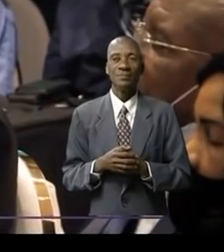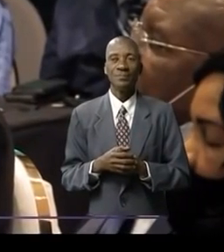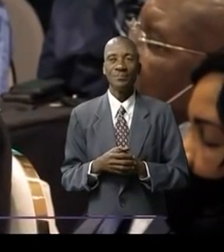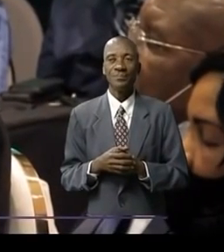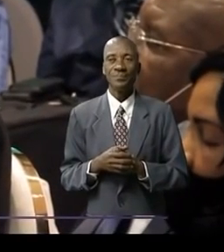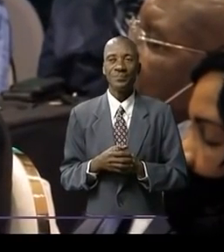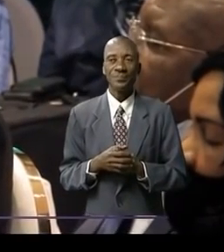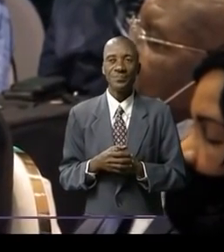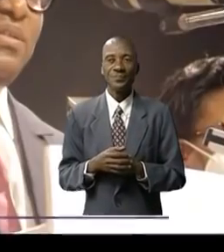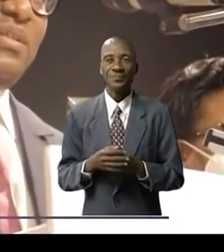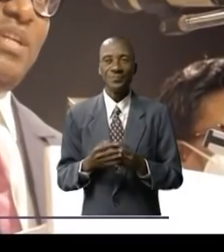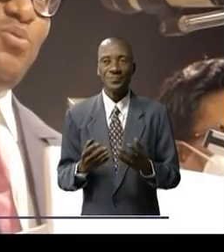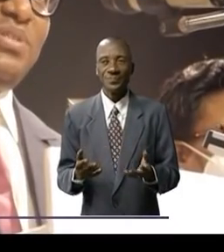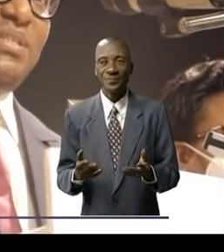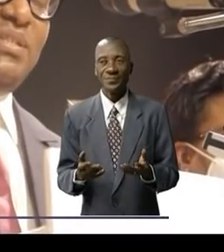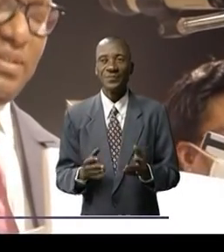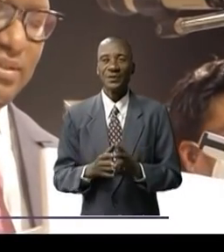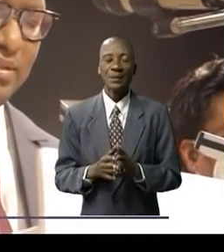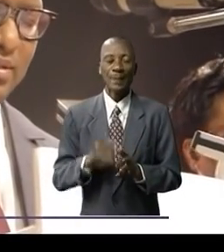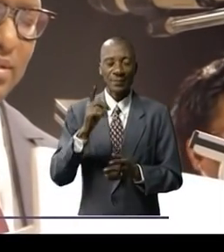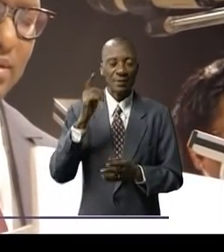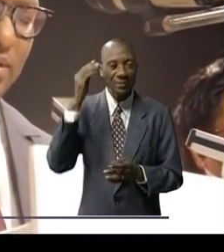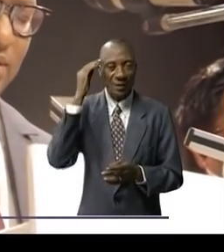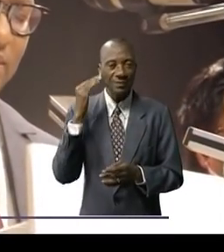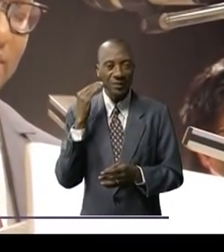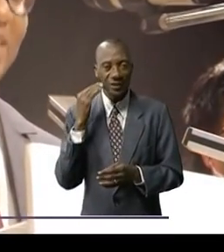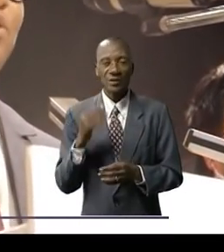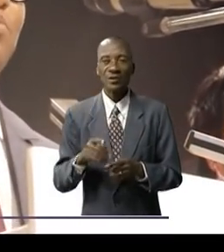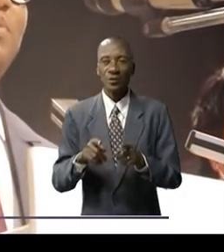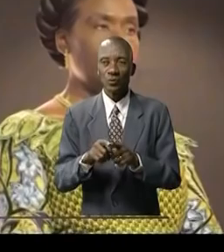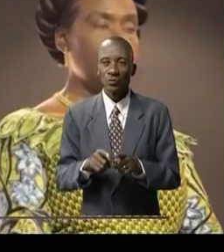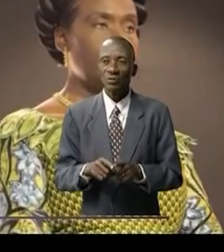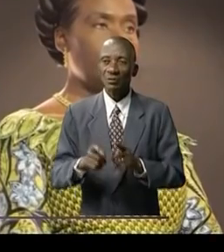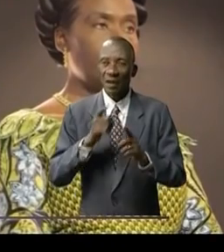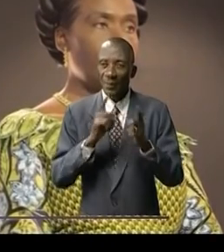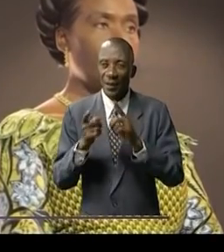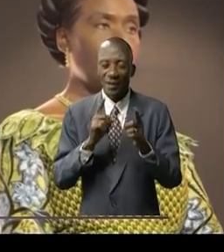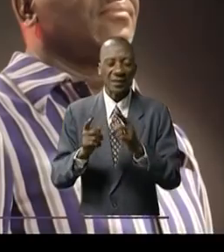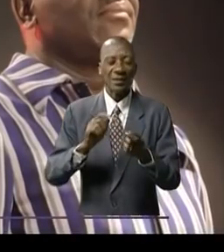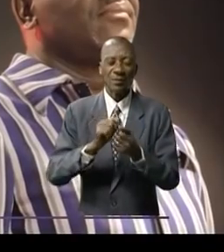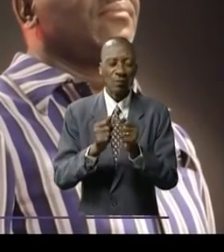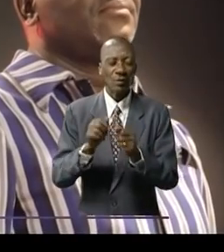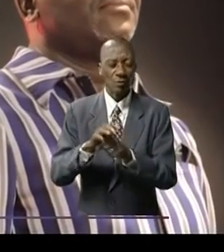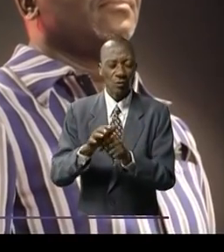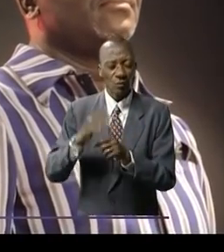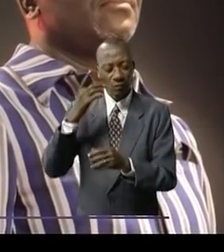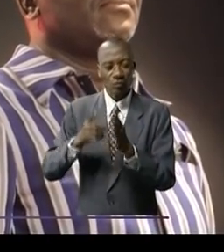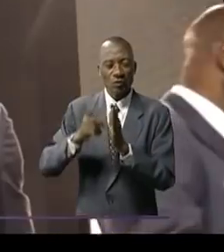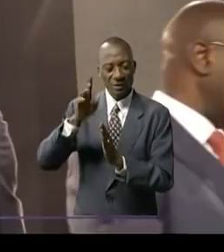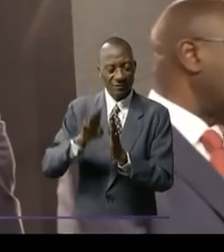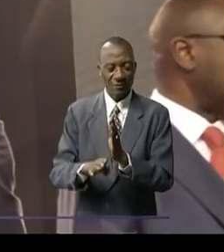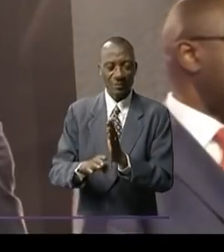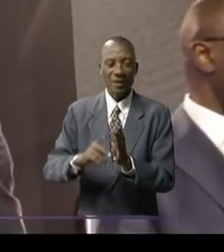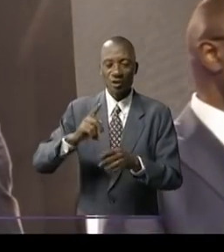Cette rencontre est, selon le Premier ministre, une occasion de parler de l'unité du Grand Katanga et son développement qui doit commencer par la base